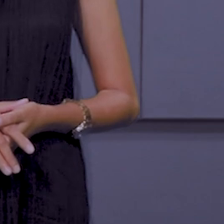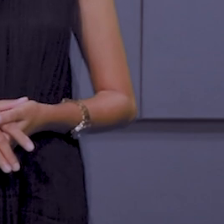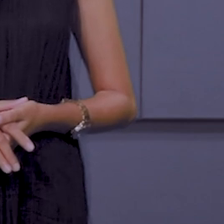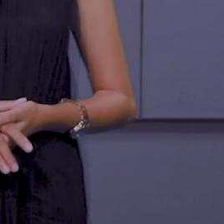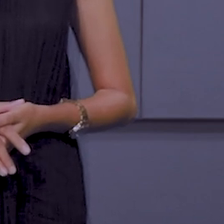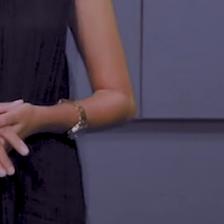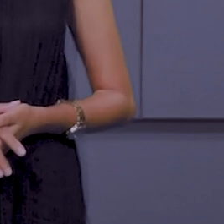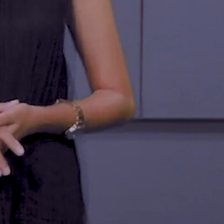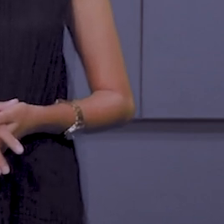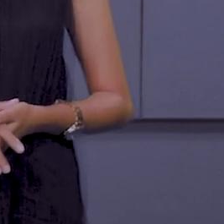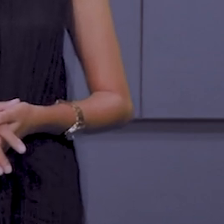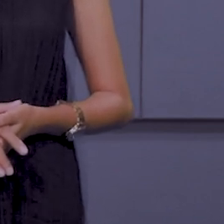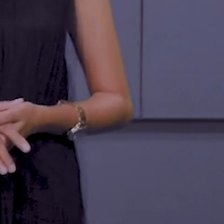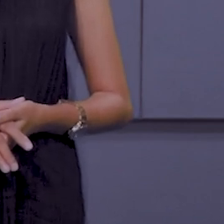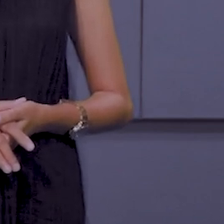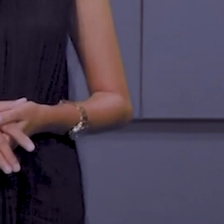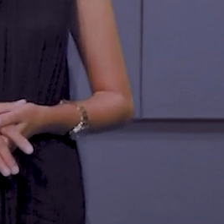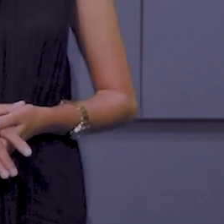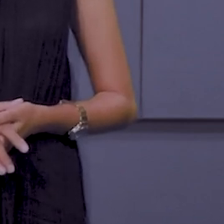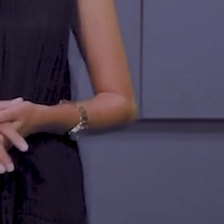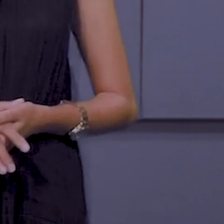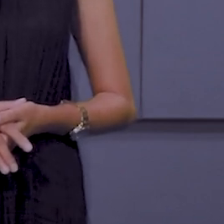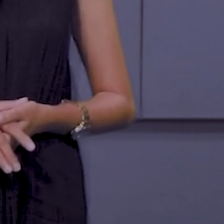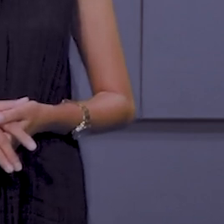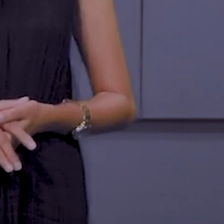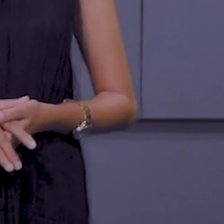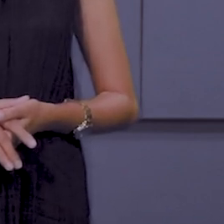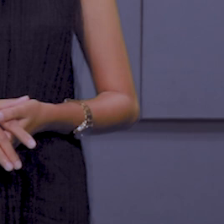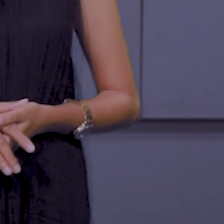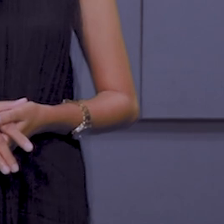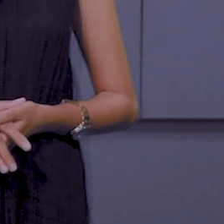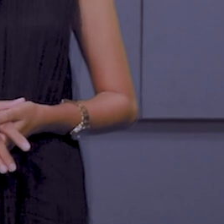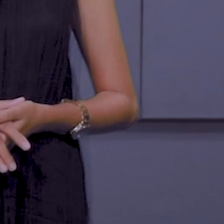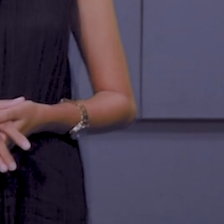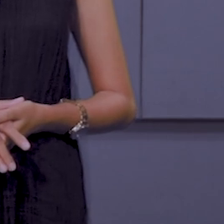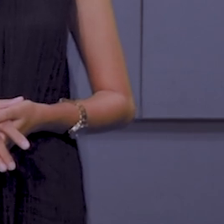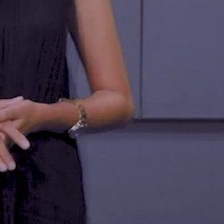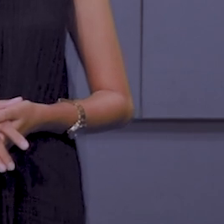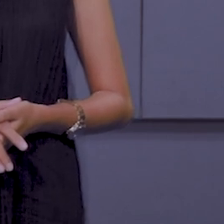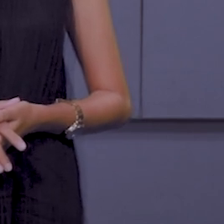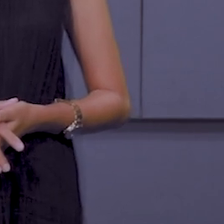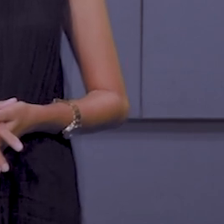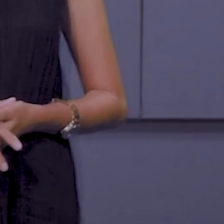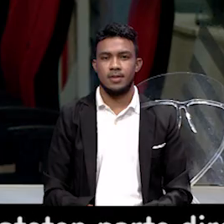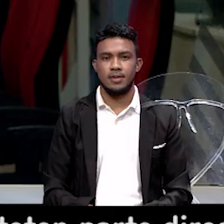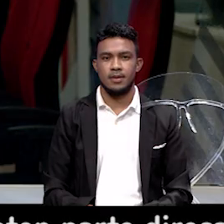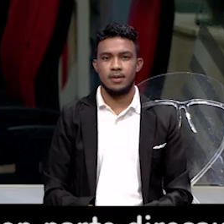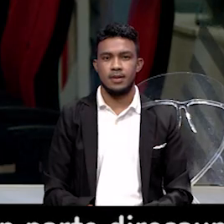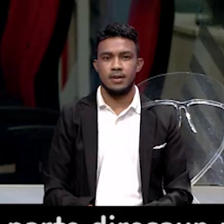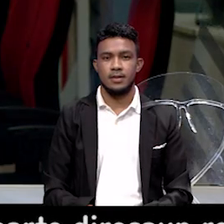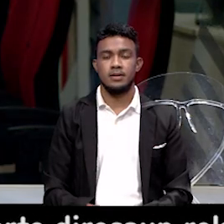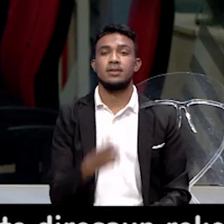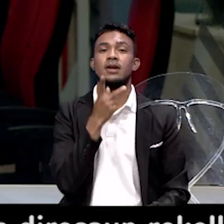Kita harus subscribe, nuhanya butang notifikasi, atau nune kita boleh lebih lakon informasi pun usi ami. Obrigada.